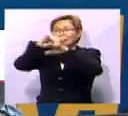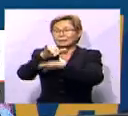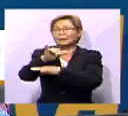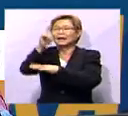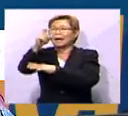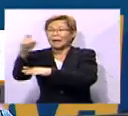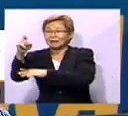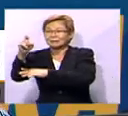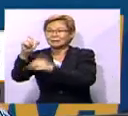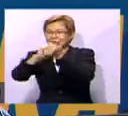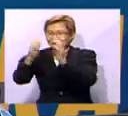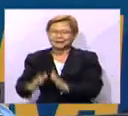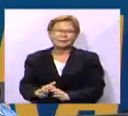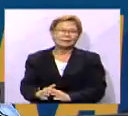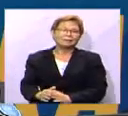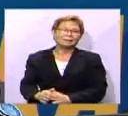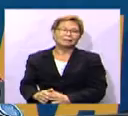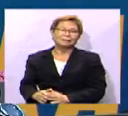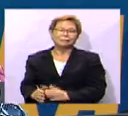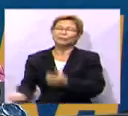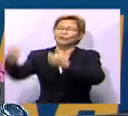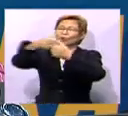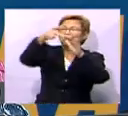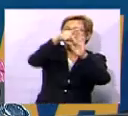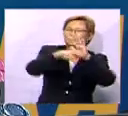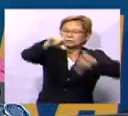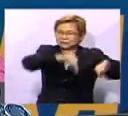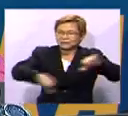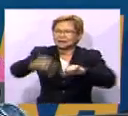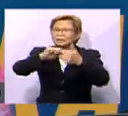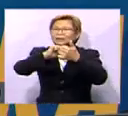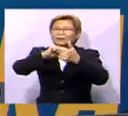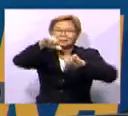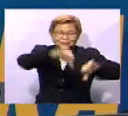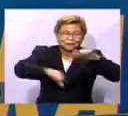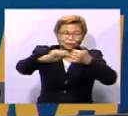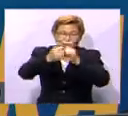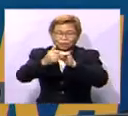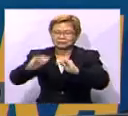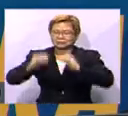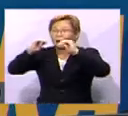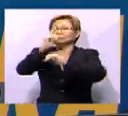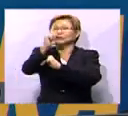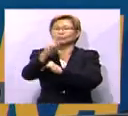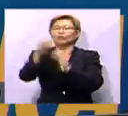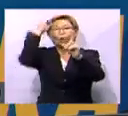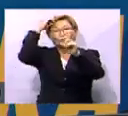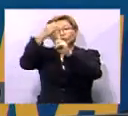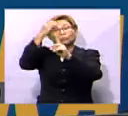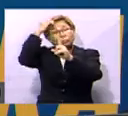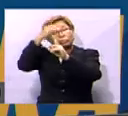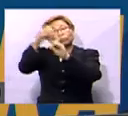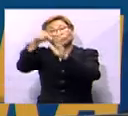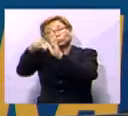dan ahli-ahli Yakeb untuk menyertai kursus sains sukan tahap 1 ini. Saya telah difahamkan di antara objektif serta matlamat